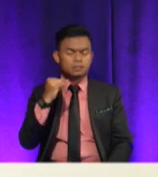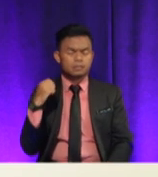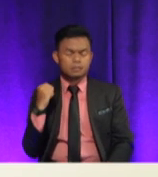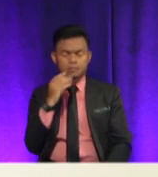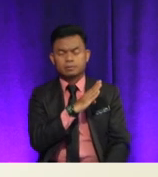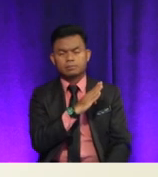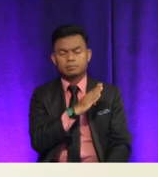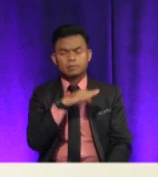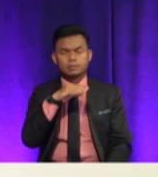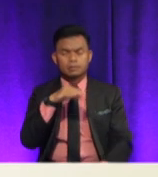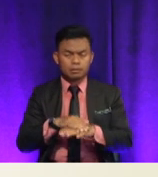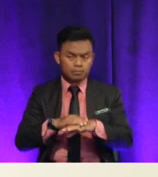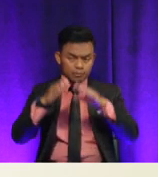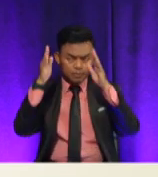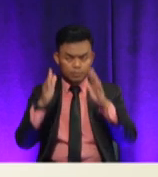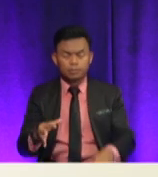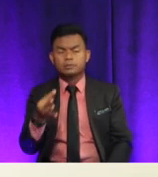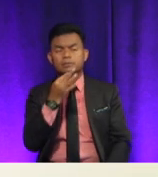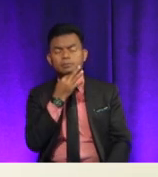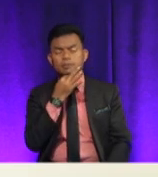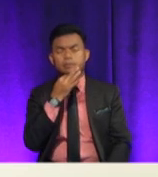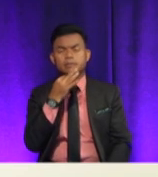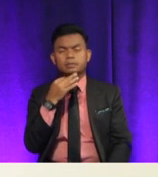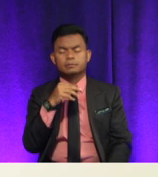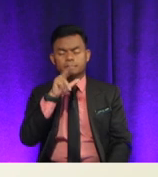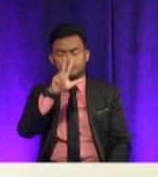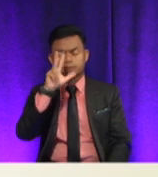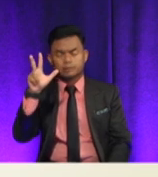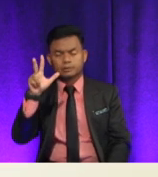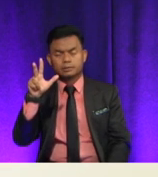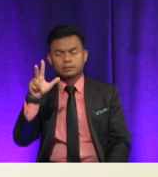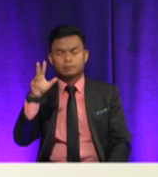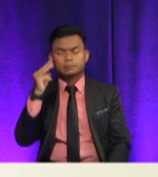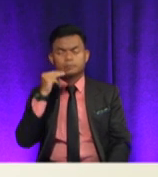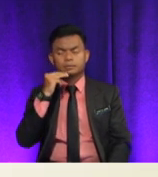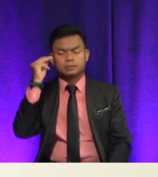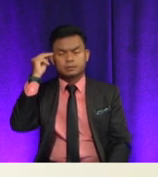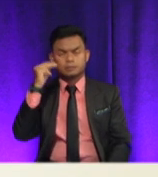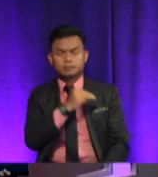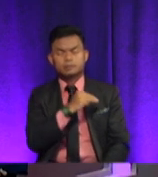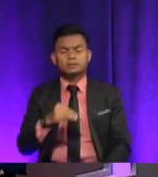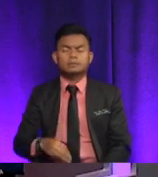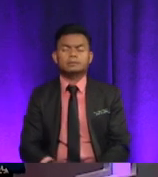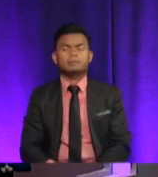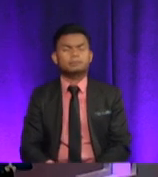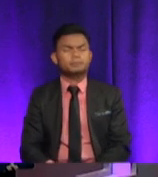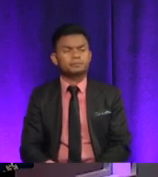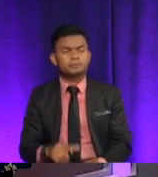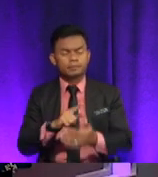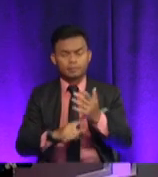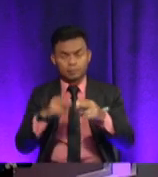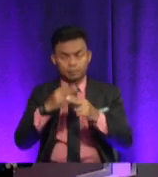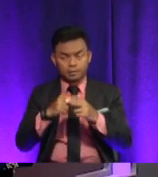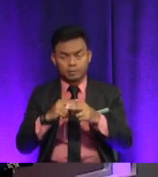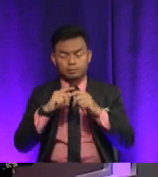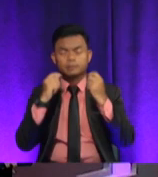kepada ketiga-tiga Menteri tersebut lalu mereka coba menghampiri dan taman itu apa nama tamannya adalah